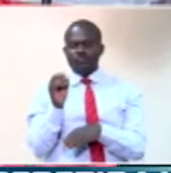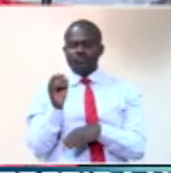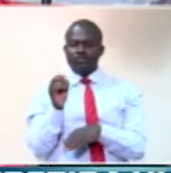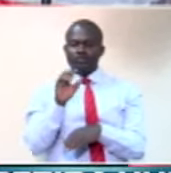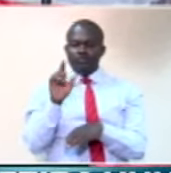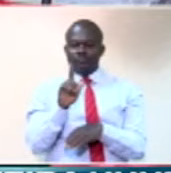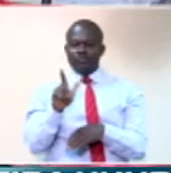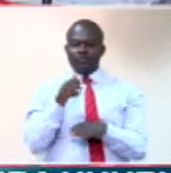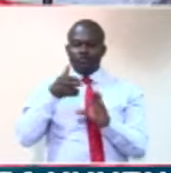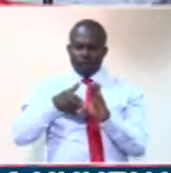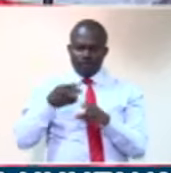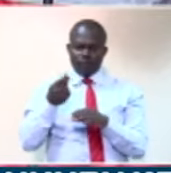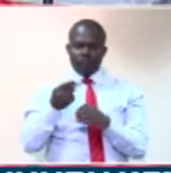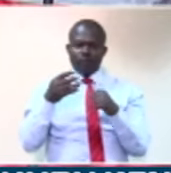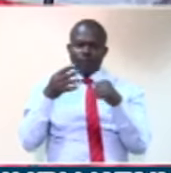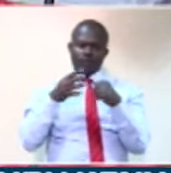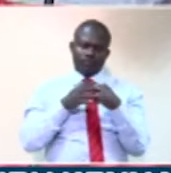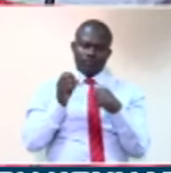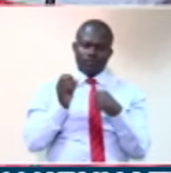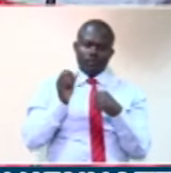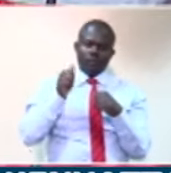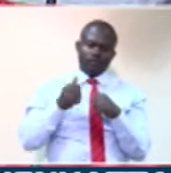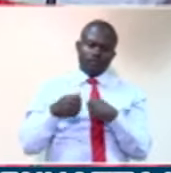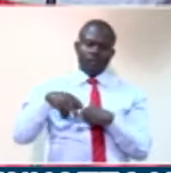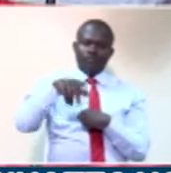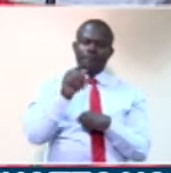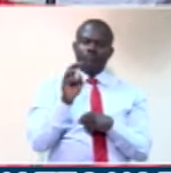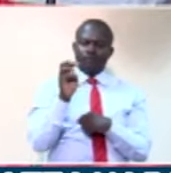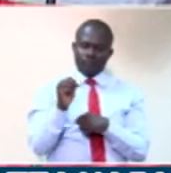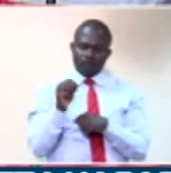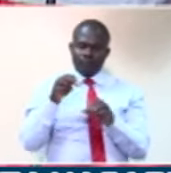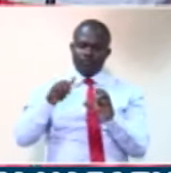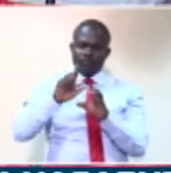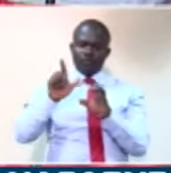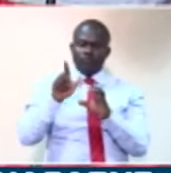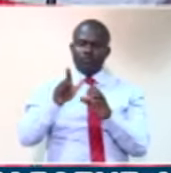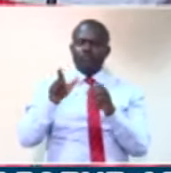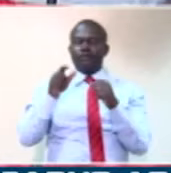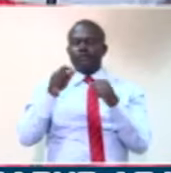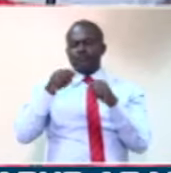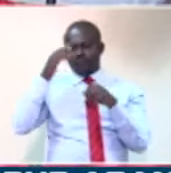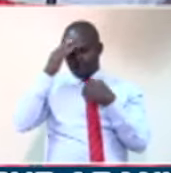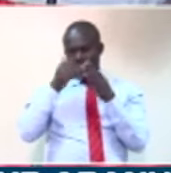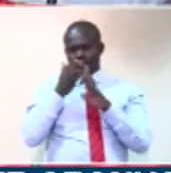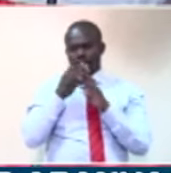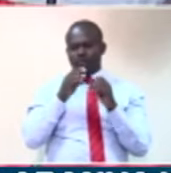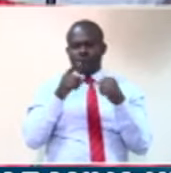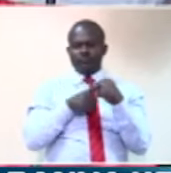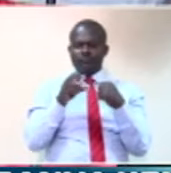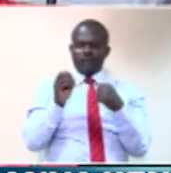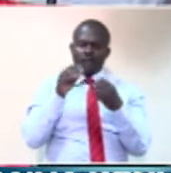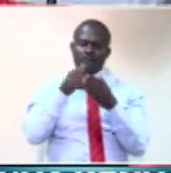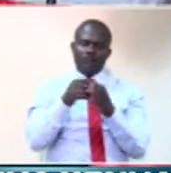imwe. Amafaranga 900 ushobora kugenda ibirometero bingana na ya litiro lisansi cyangwa binarenza, kuko iri hagati ya